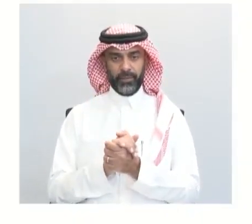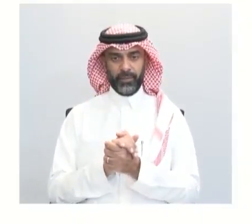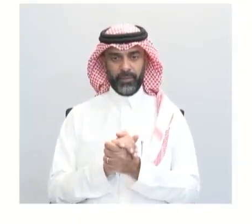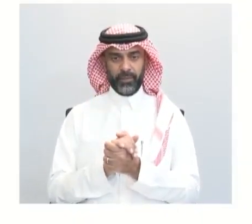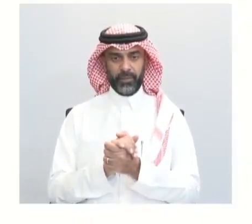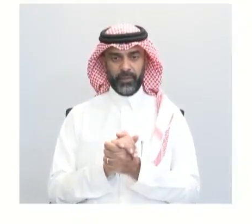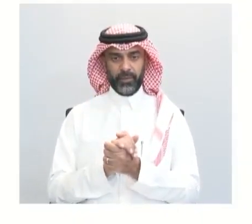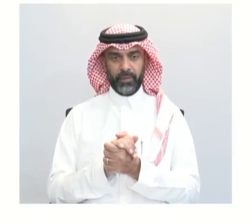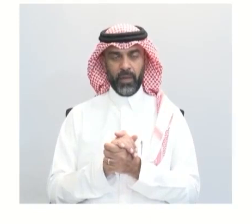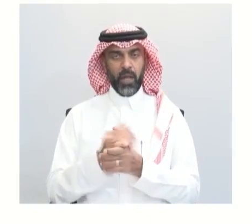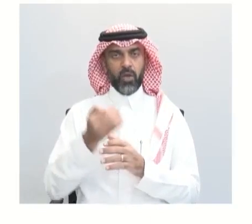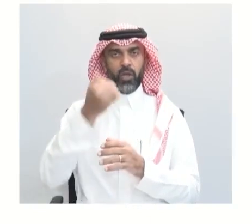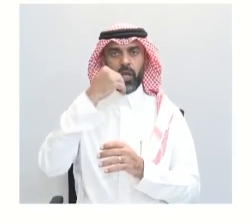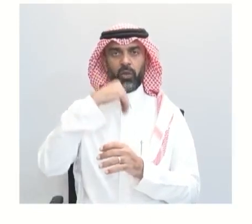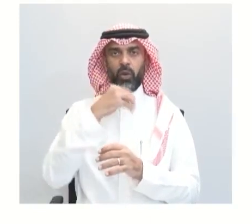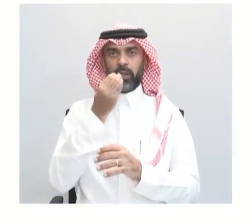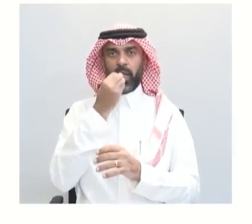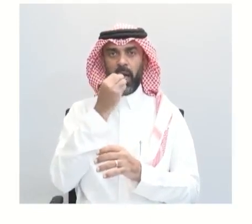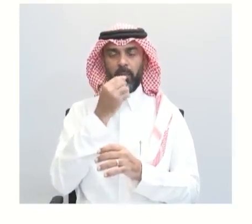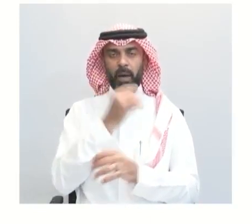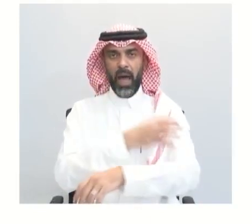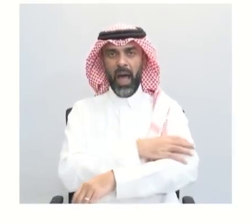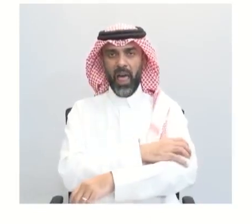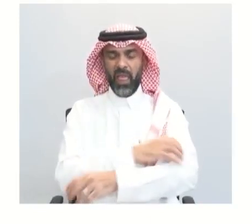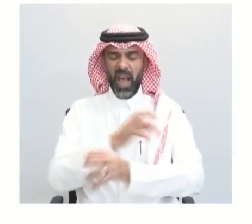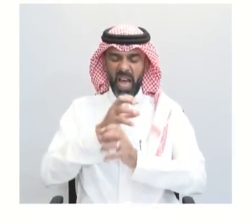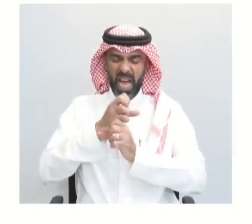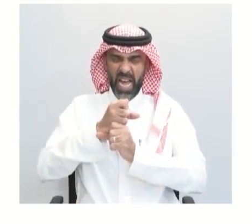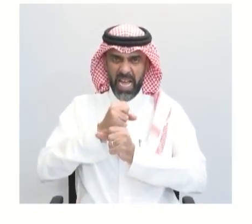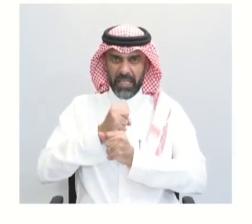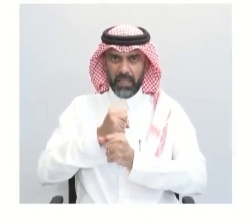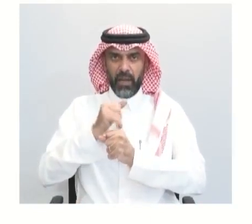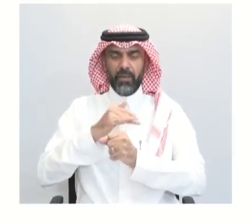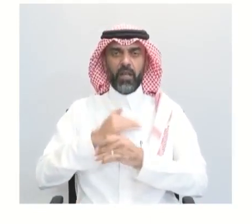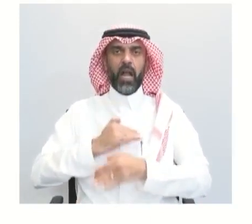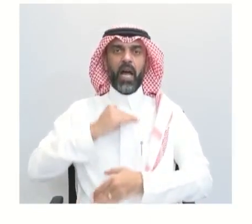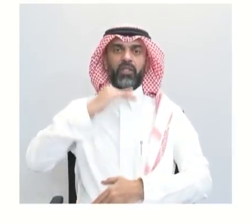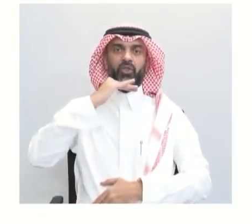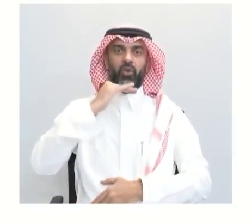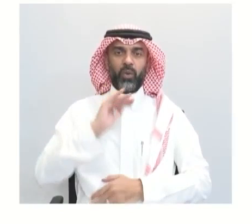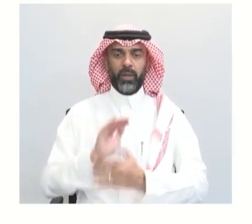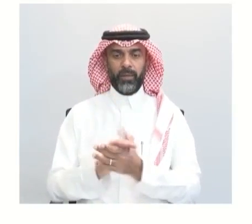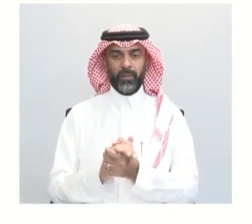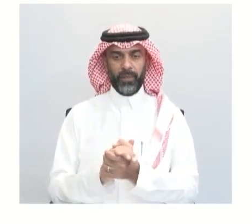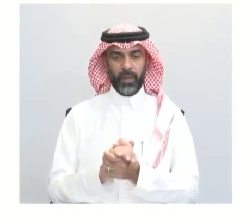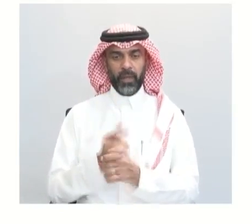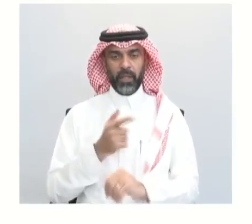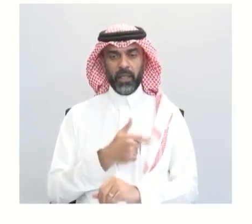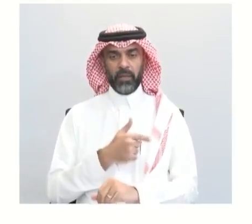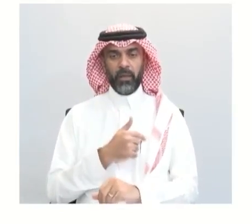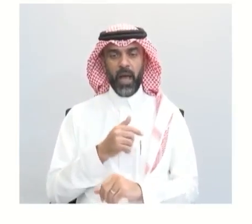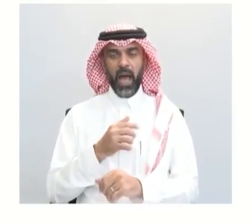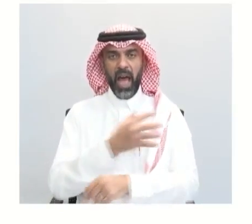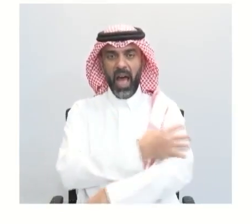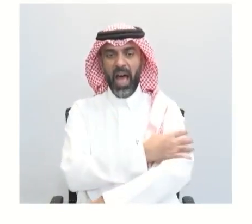الملساء يدخل الطعام عبر عضله عاصره في الحاجز العلوي من المعده تسمى العضله الفؤاديه العاصره